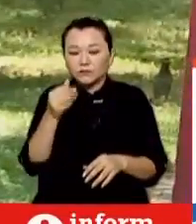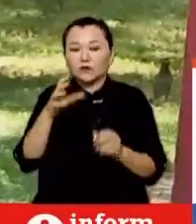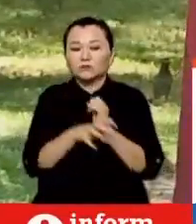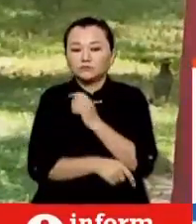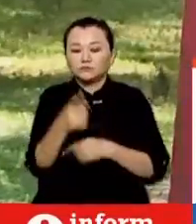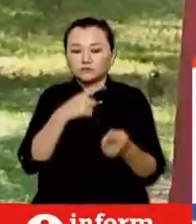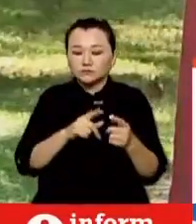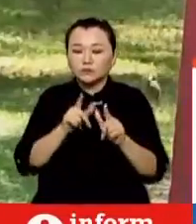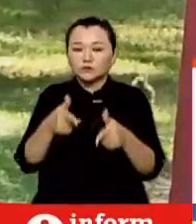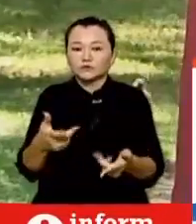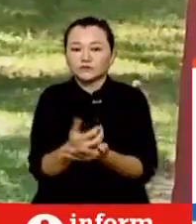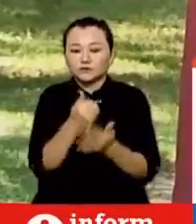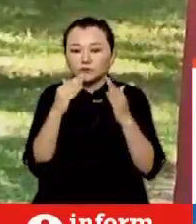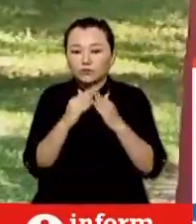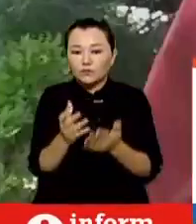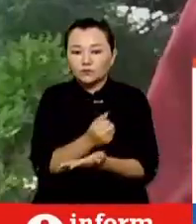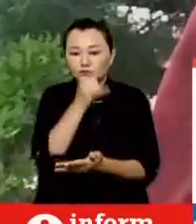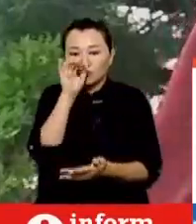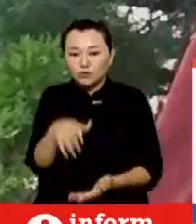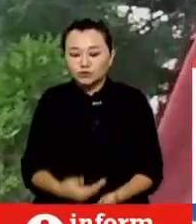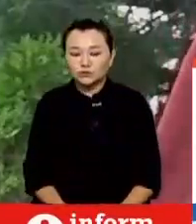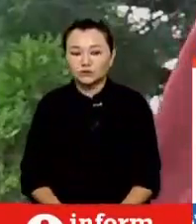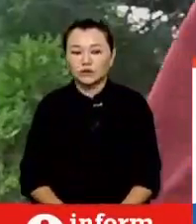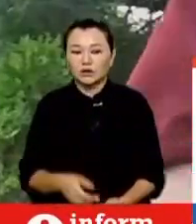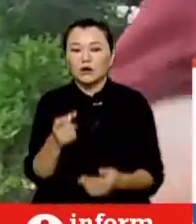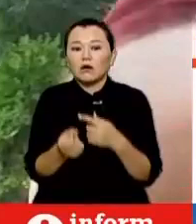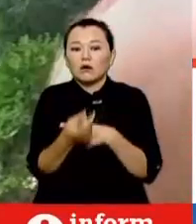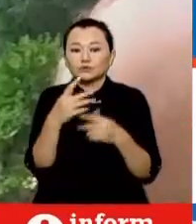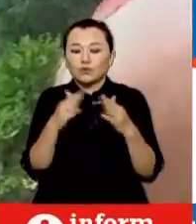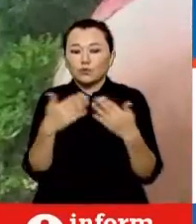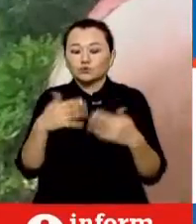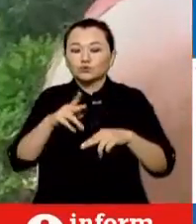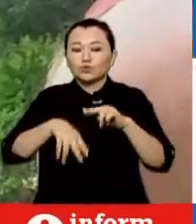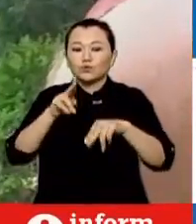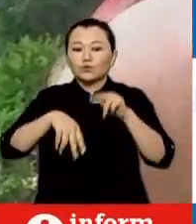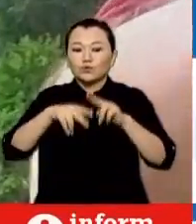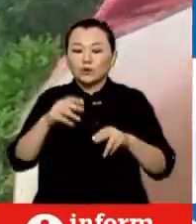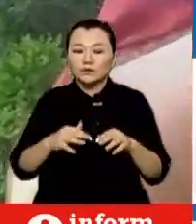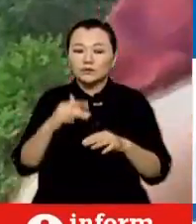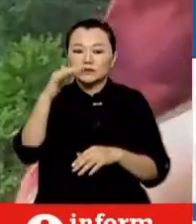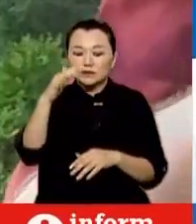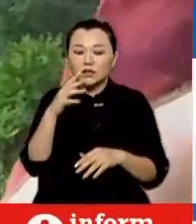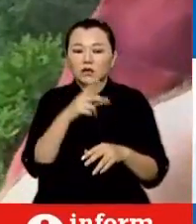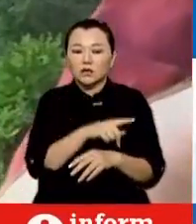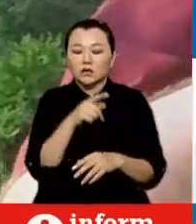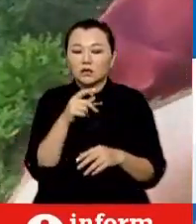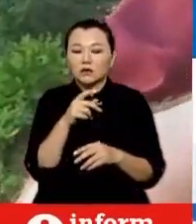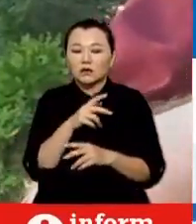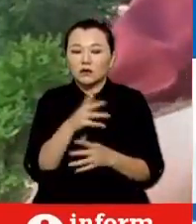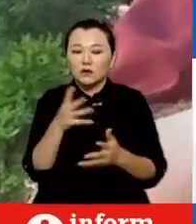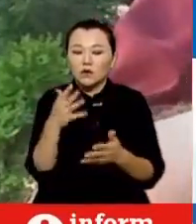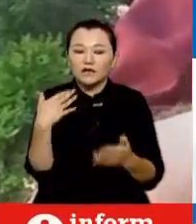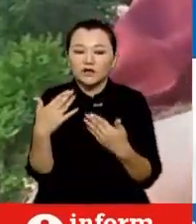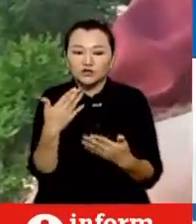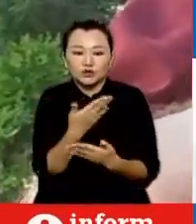не могут въехать в свои квартиры. А когда потом, значит, дом уже строится, застройщик говорит, да я к твоей компании никакого отношения не